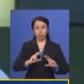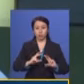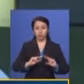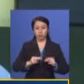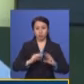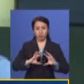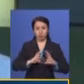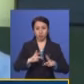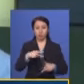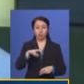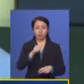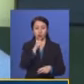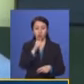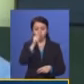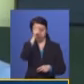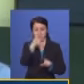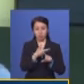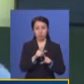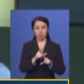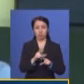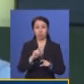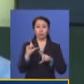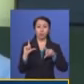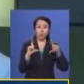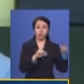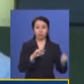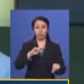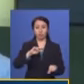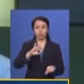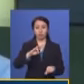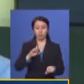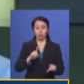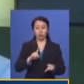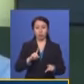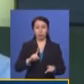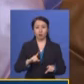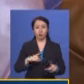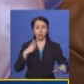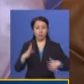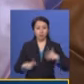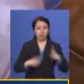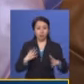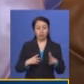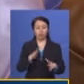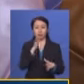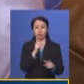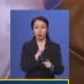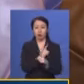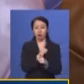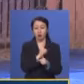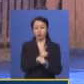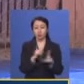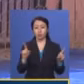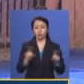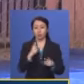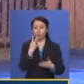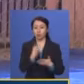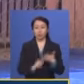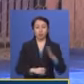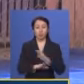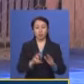декабре месяце. И в данный момент вот мы едем в Щучинск, чтобы набрать хорошую форму. Во время ограничительных мер, чтобы не потерять